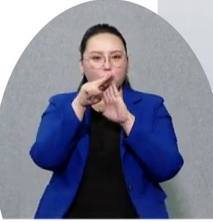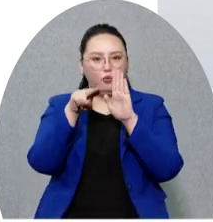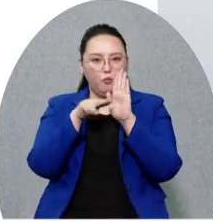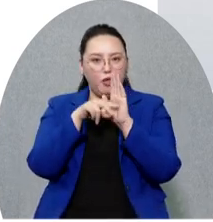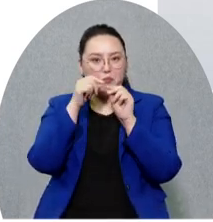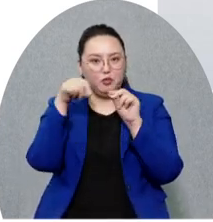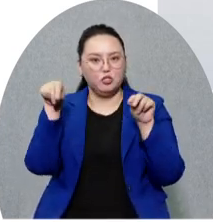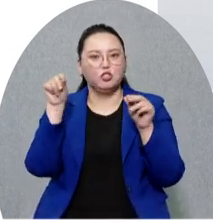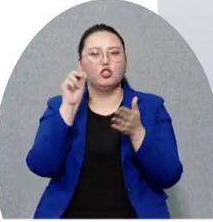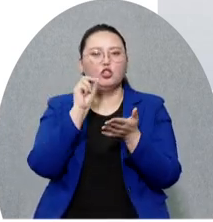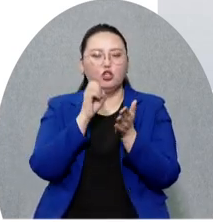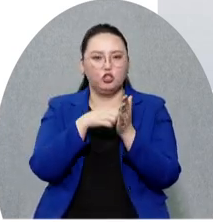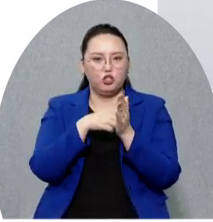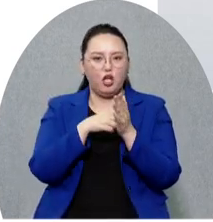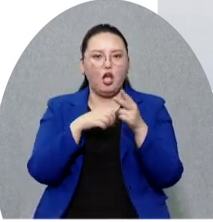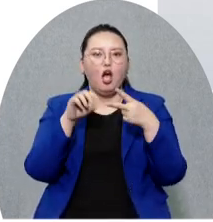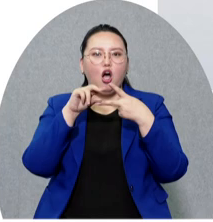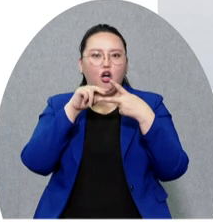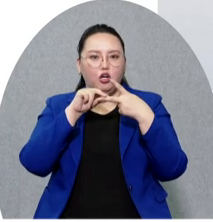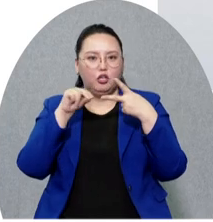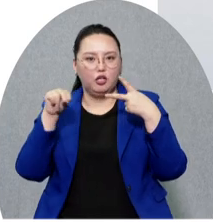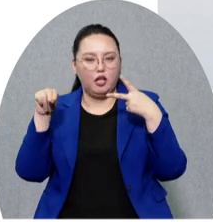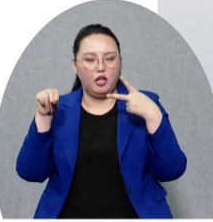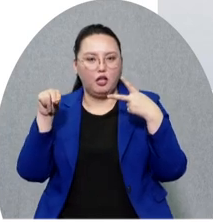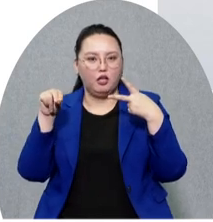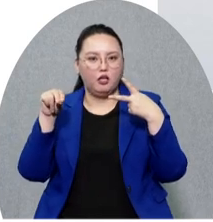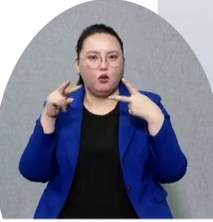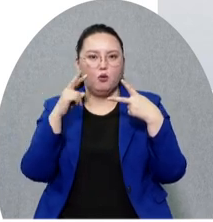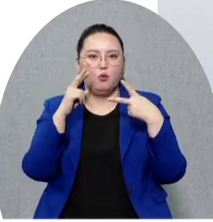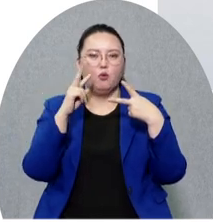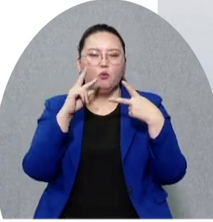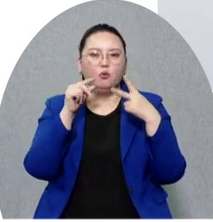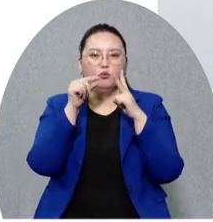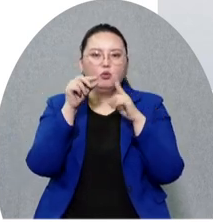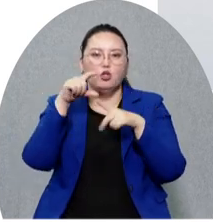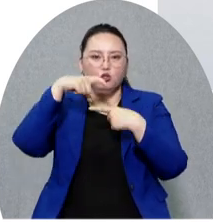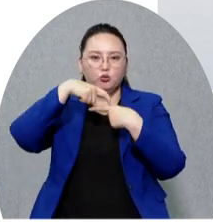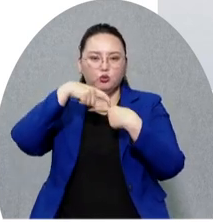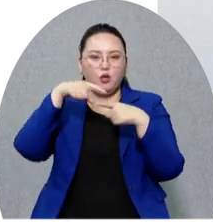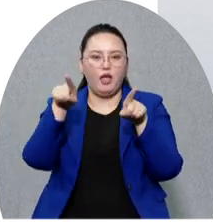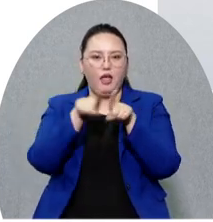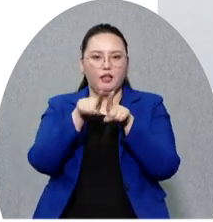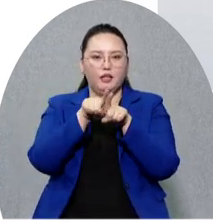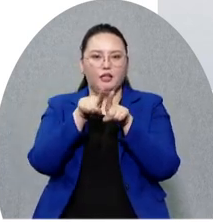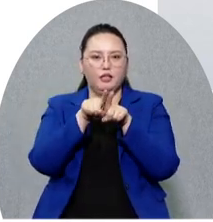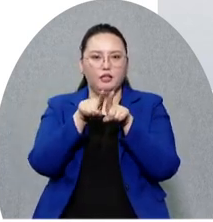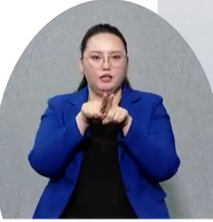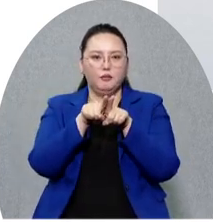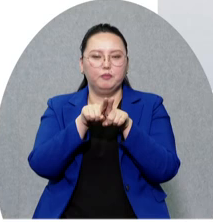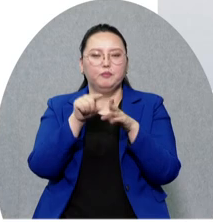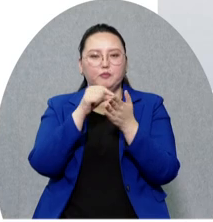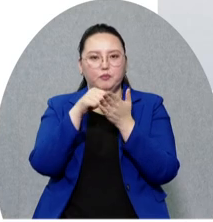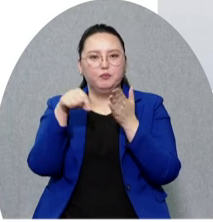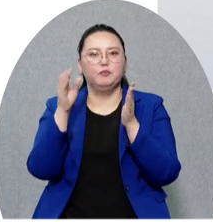энэ бүлэг нөхцөл бол ижил дүрмээр бичигдэн, хоёрдугаар эгнээний нөхцлүүд бас адилхан дүрмээр